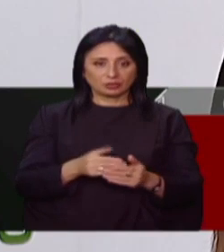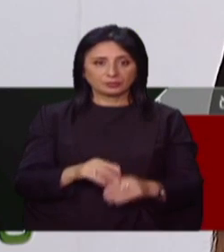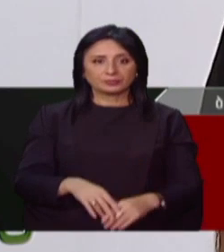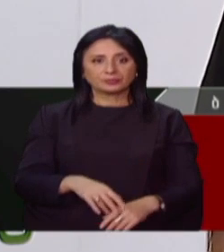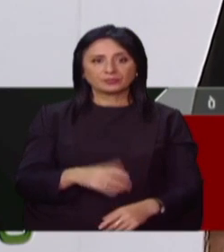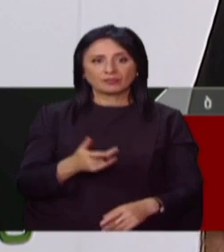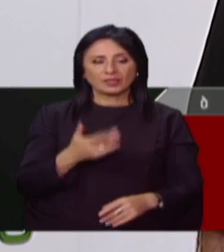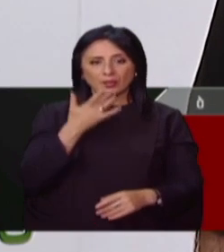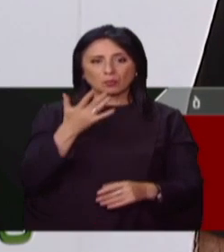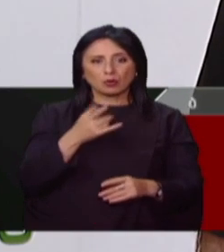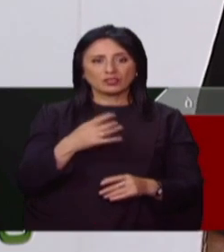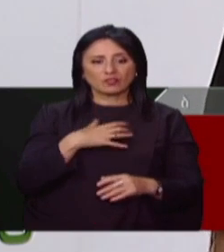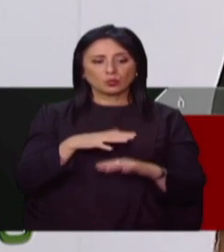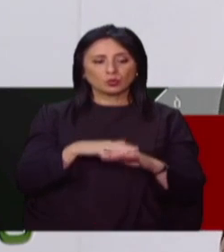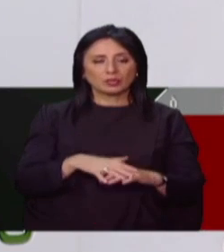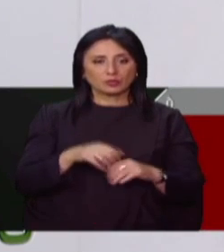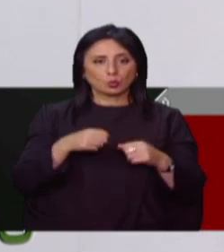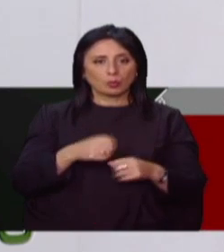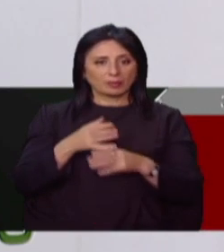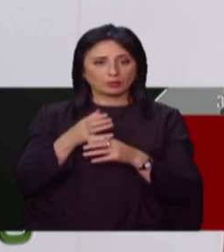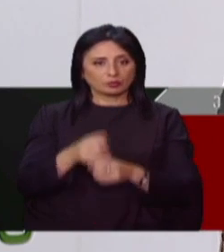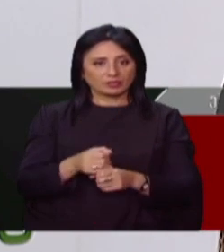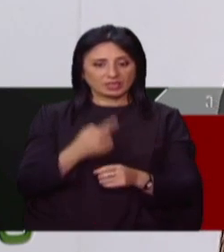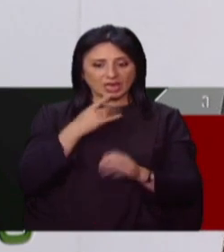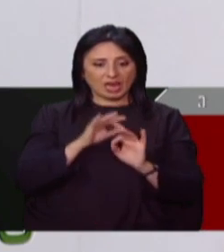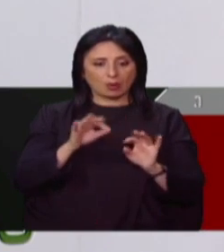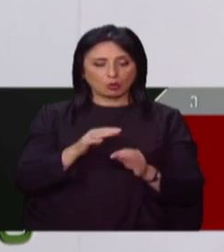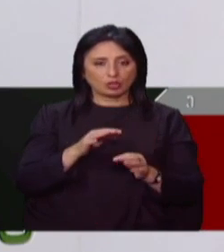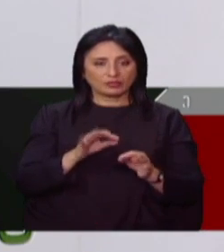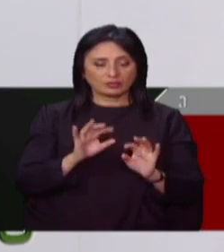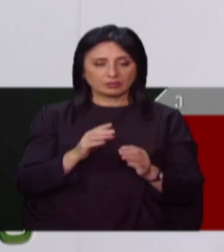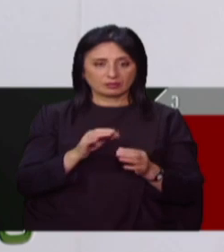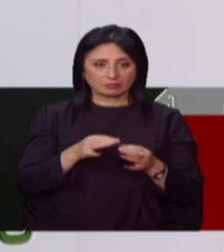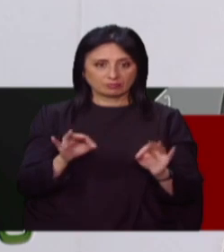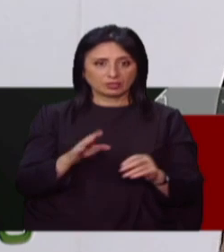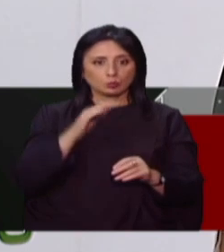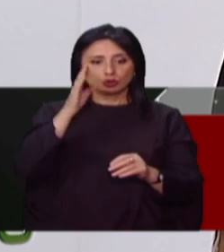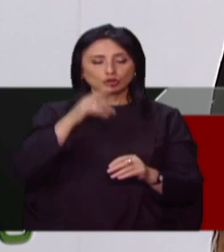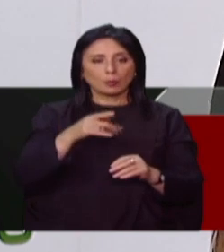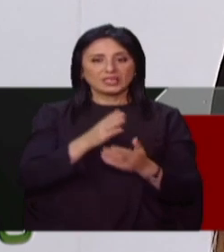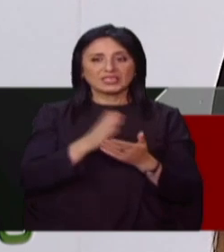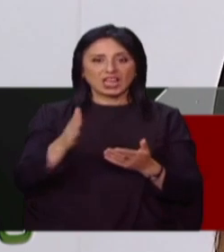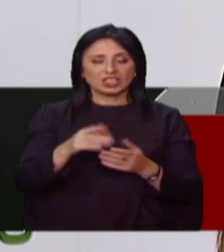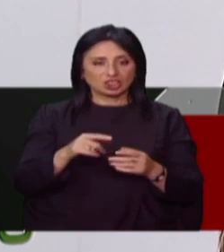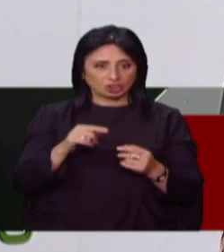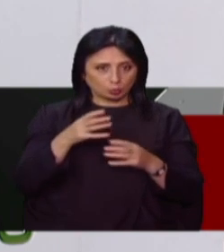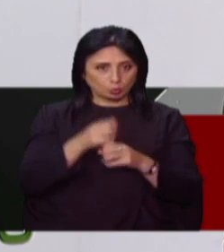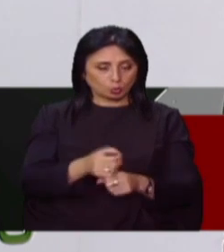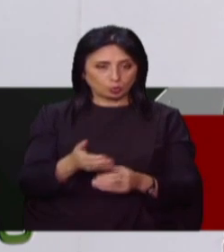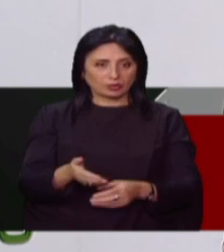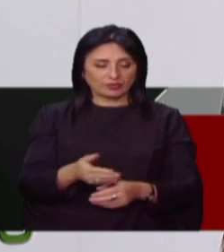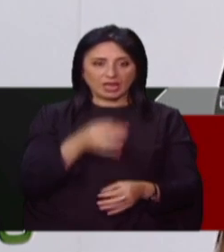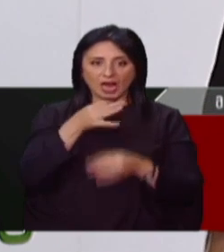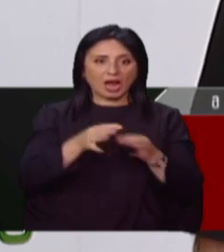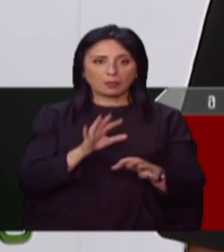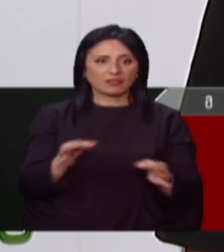პროექტის სხვადასხვა ფუნდამენტურად ამ უფლებებს გამოხატვის თავისუფლების ნაწილში, შოვის უფლებების ნაწილში და არ